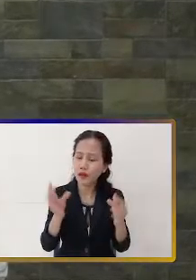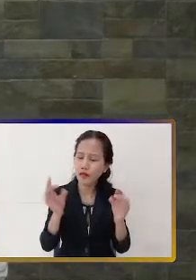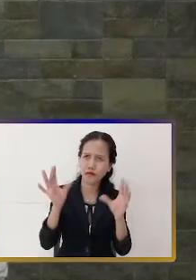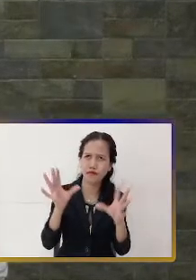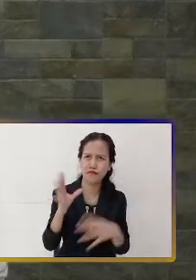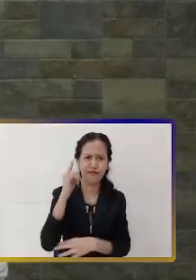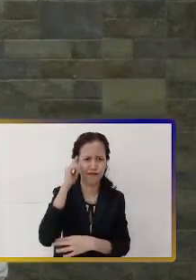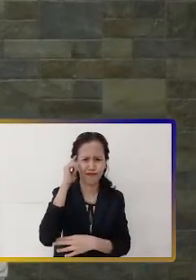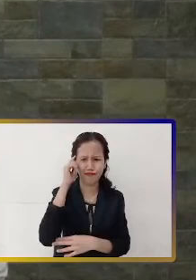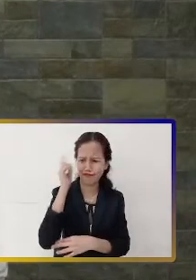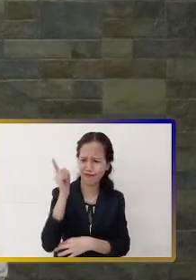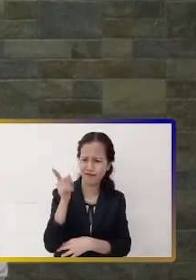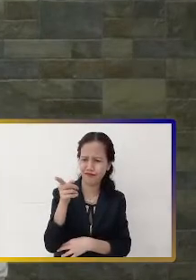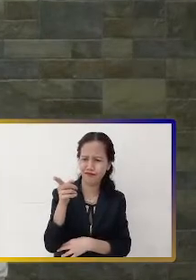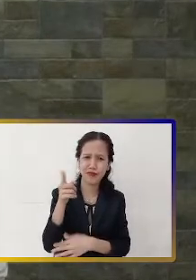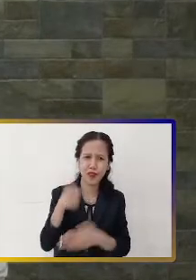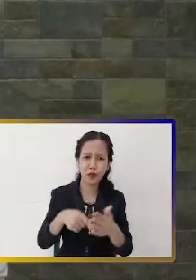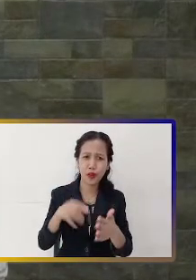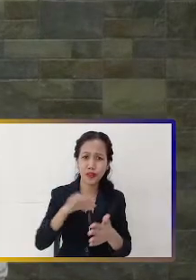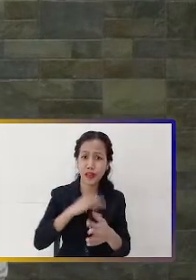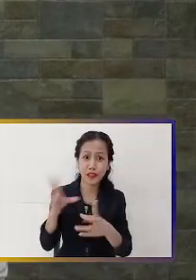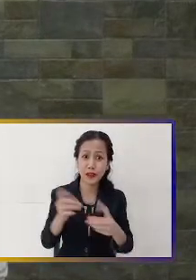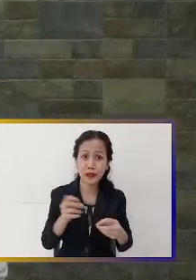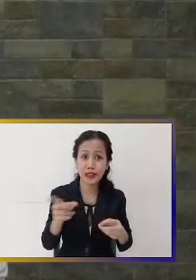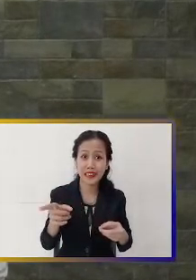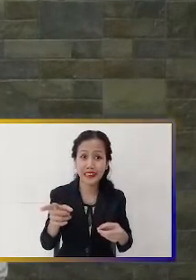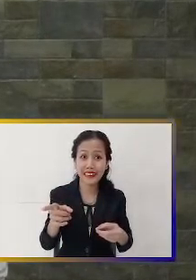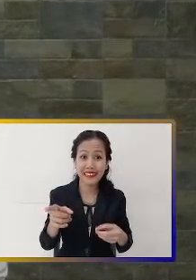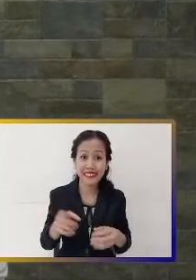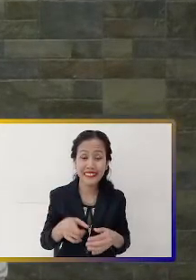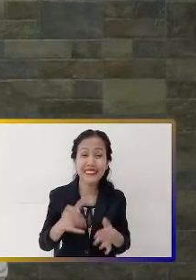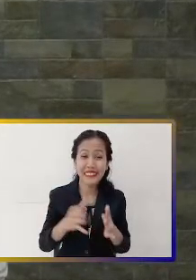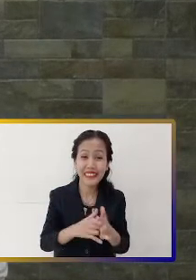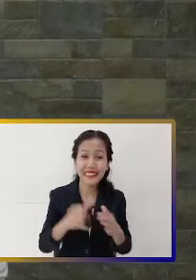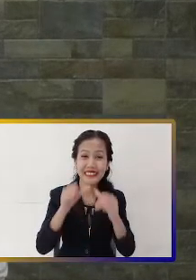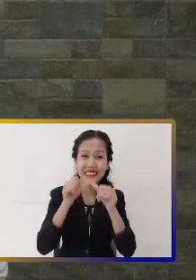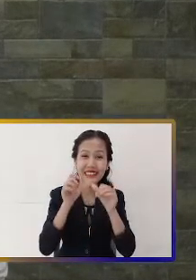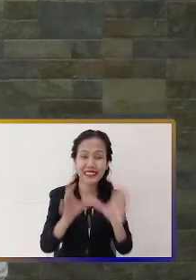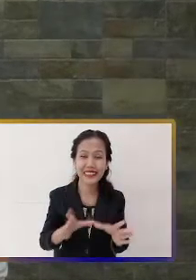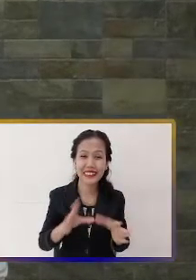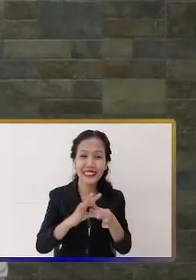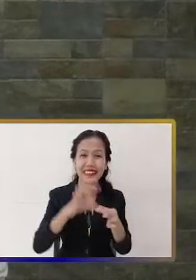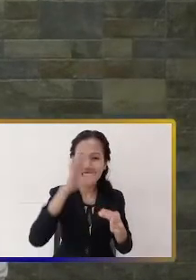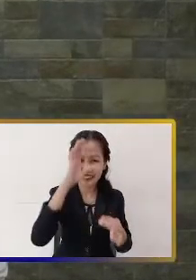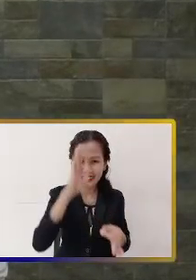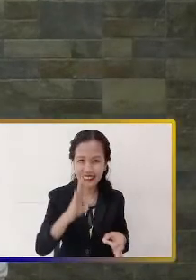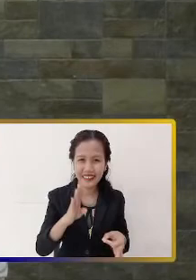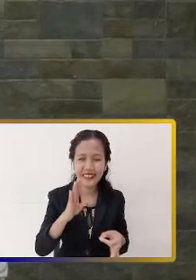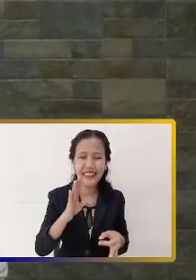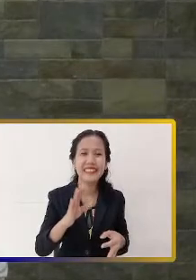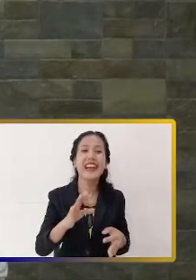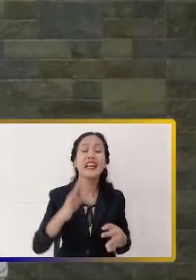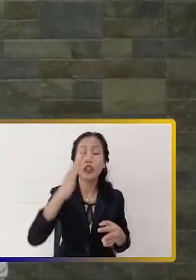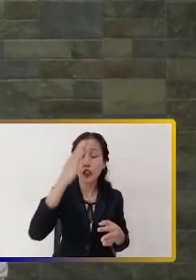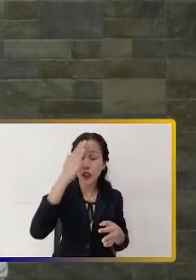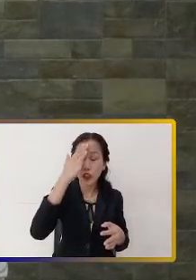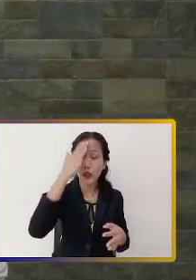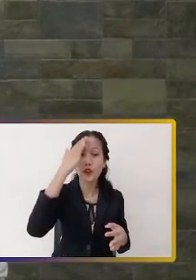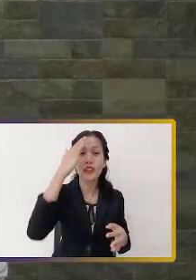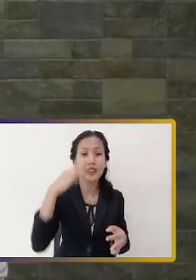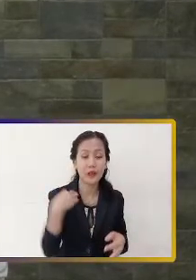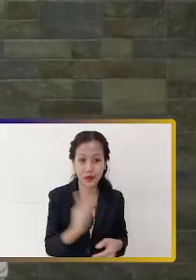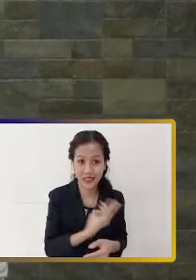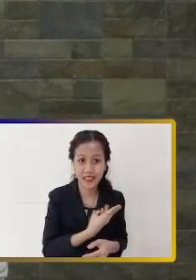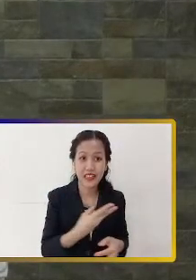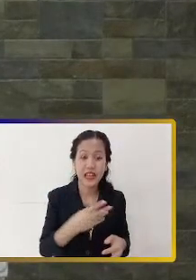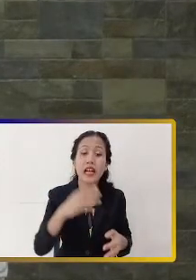Brethren, ang totoo niyan, mga kapatid, alam nating lumakad tayo sa statutes ng Panginoon, sa pamantayan ng Panginoon,